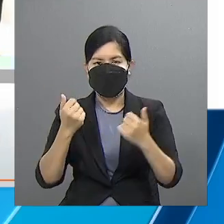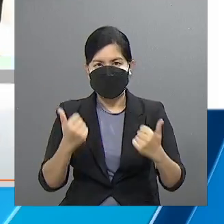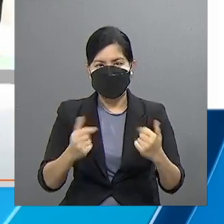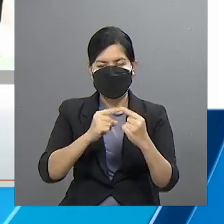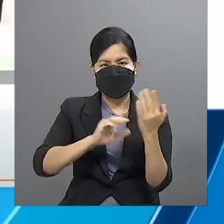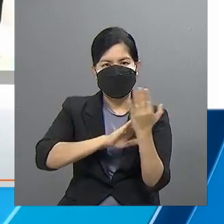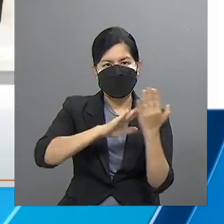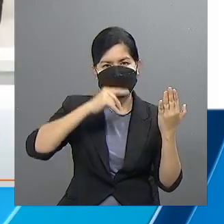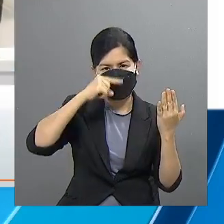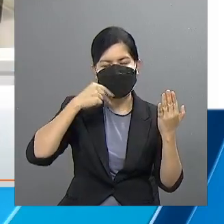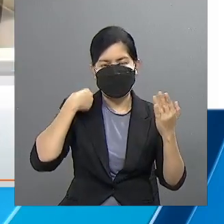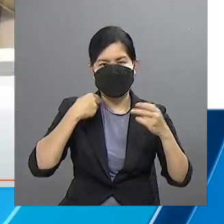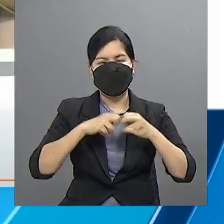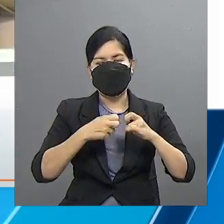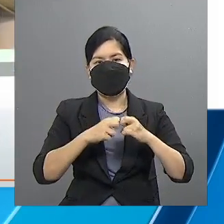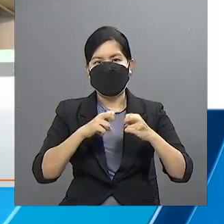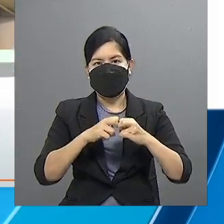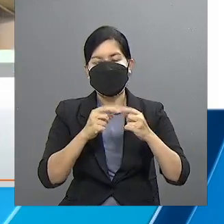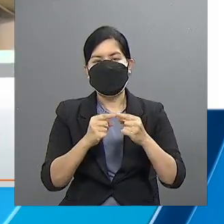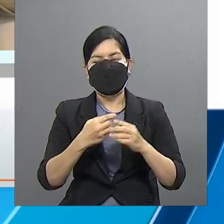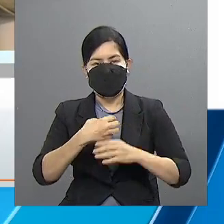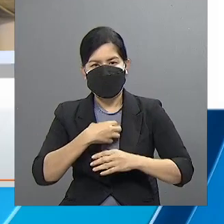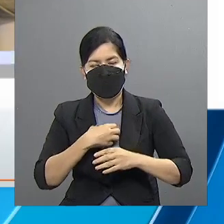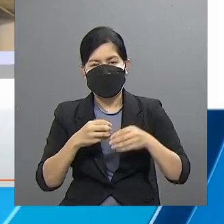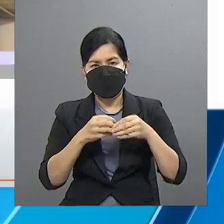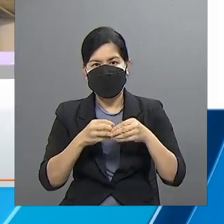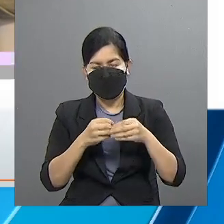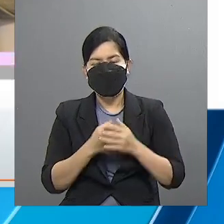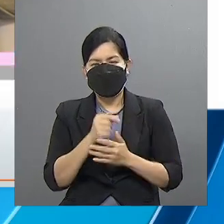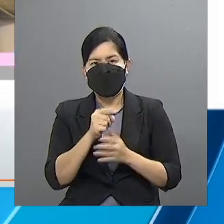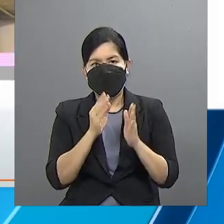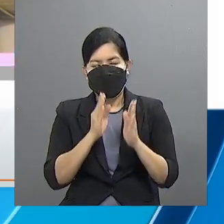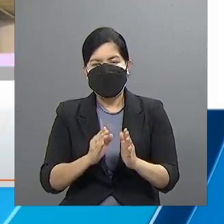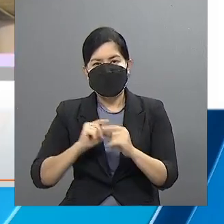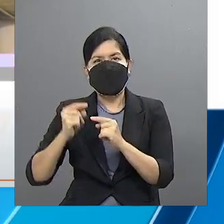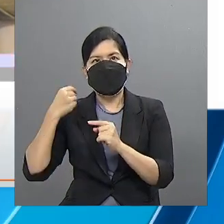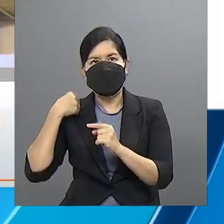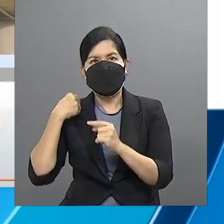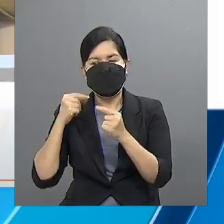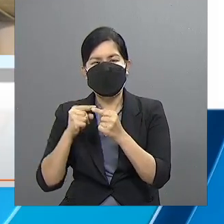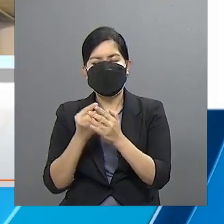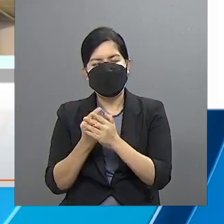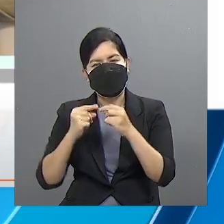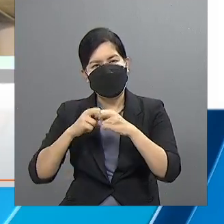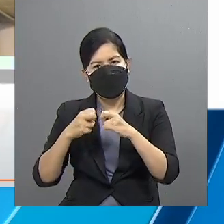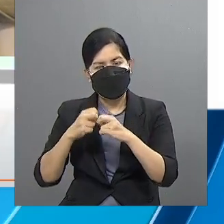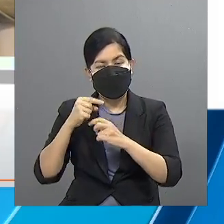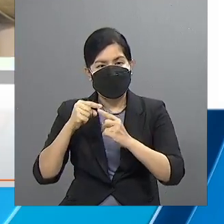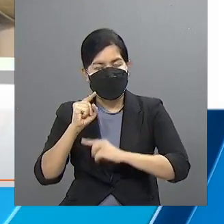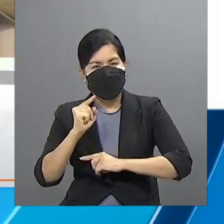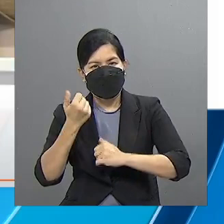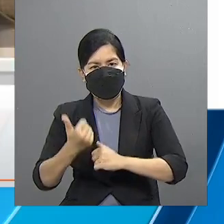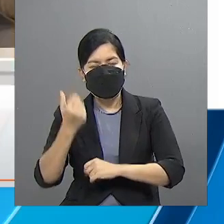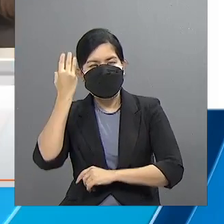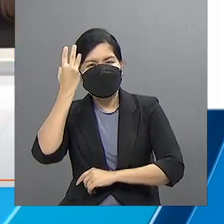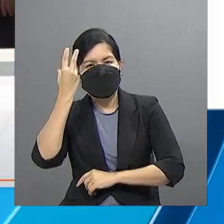ค่อนข้างต้องการการฟังเยอะช่วงนี้ทุกคนน่าจะเครียดกันเยอะครับก็เลยทั้งกำลัง